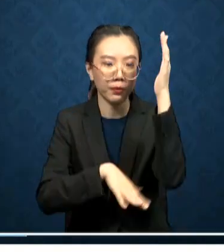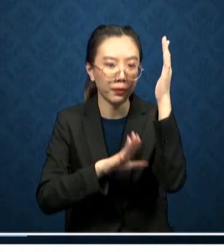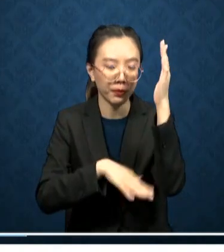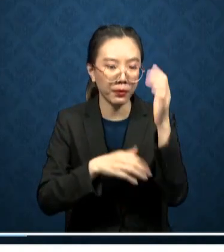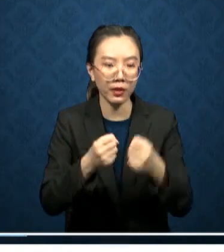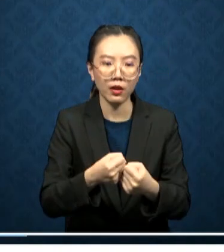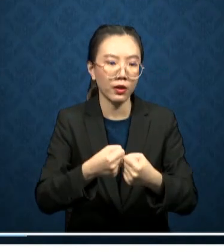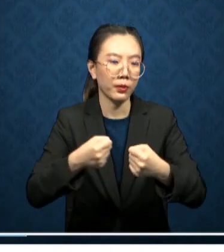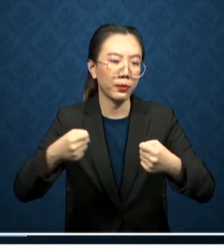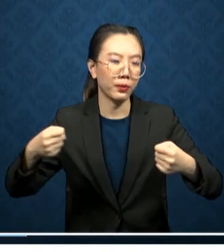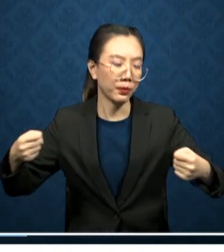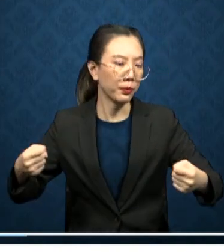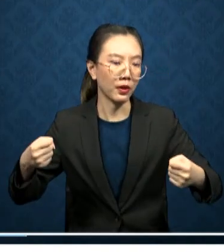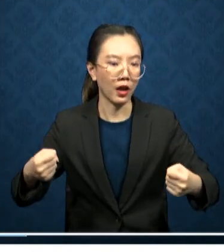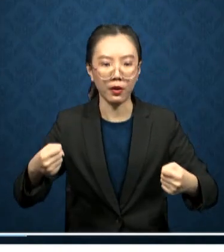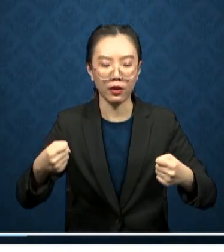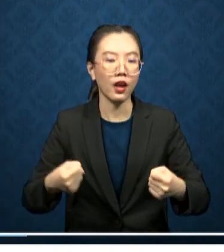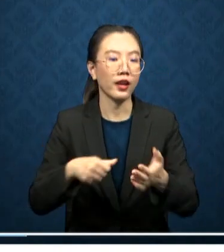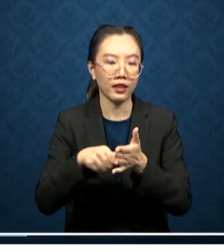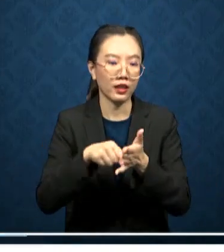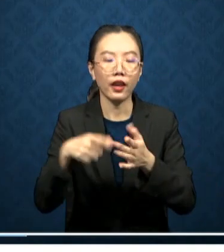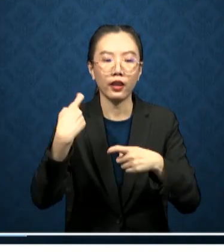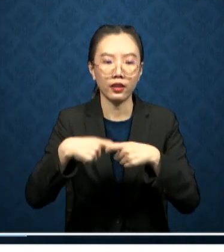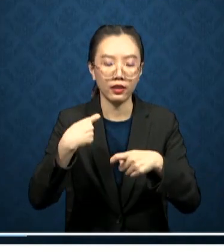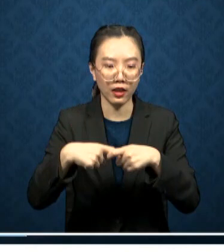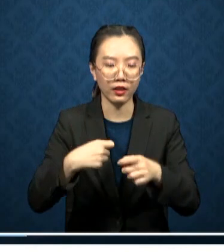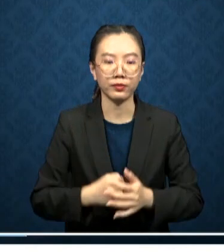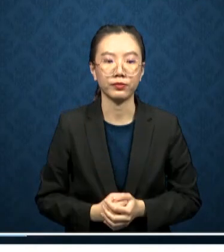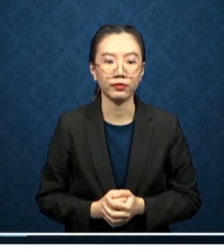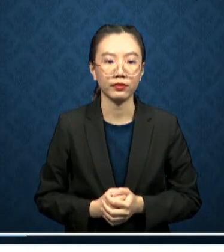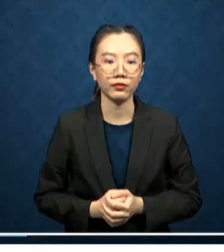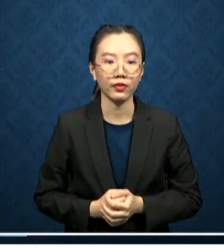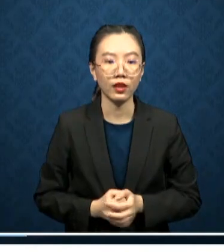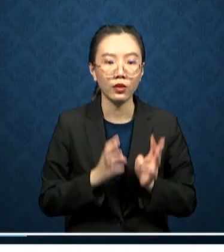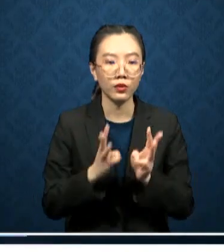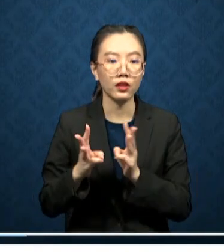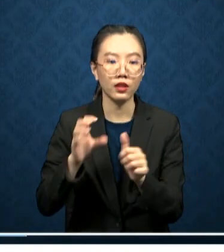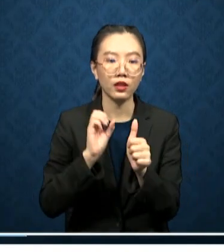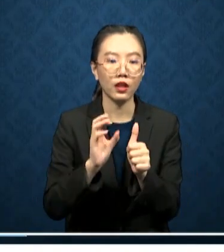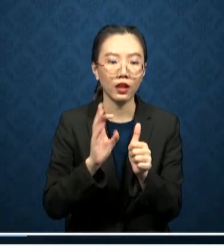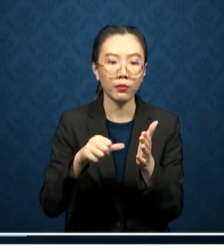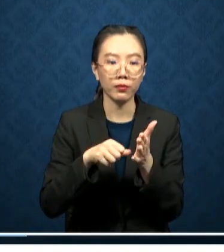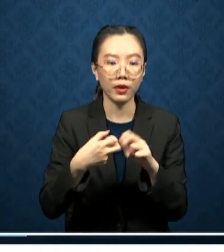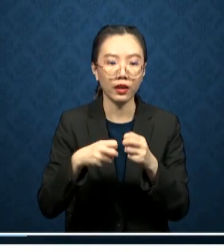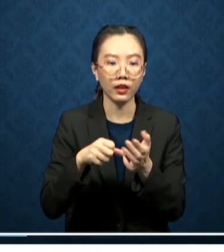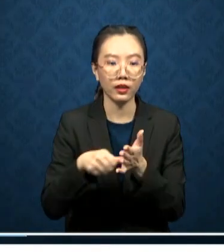เยื้อและยากตออการแ้ไข ซึ่มข้อสญแน่วทางแก้ไปญหาดงนี้ครับ